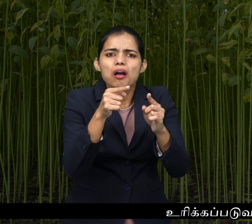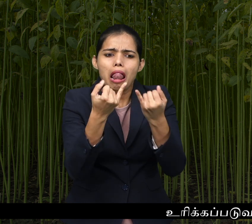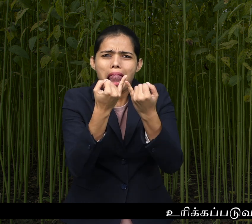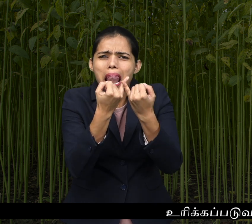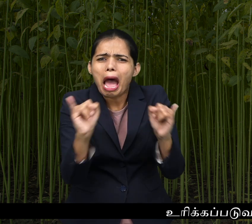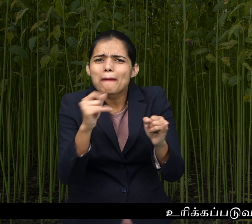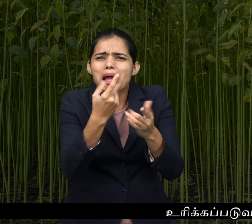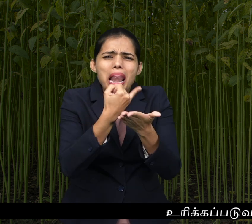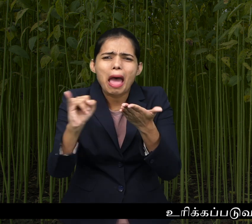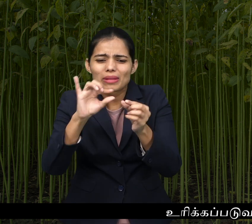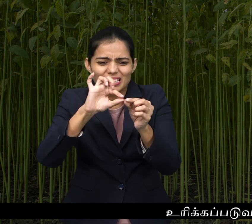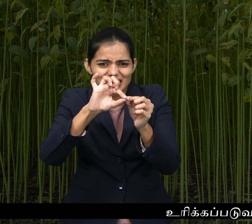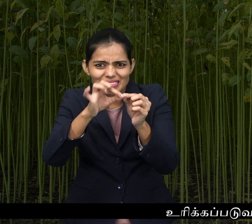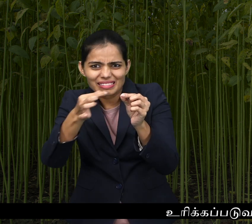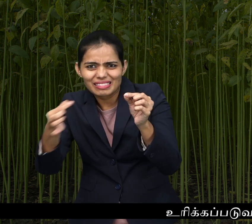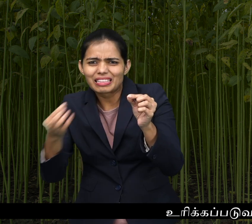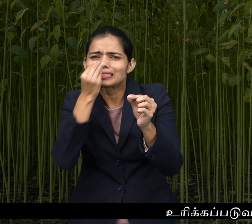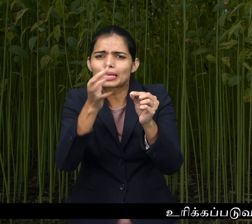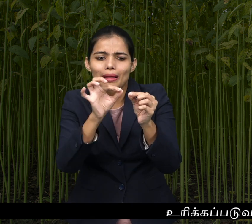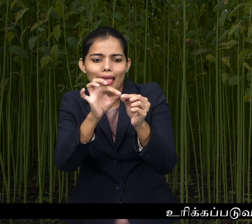உரிக்கப்படுவதற்கு எளிதாகிறது.